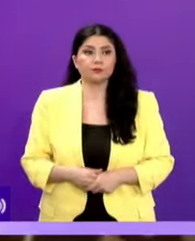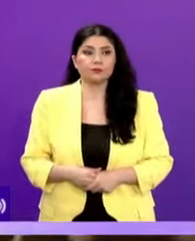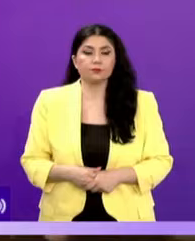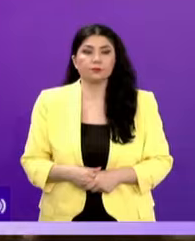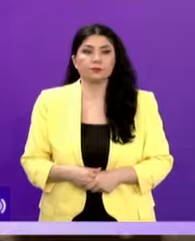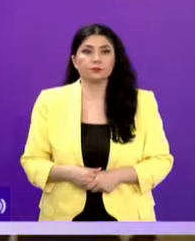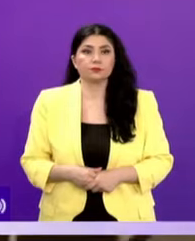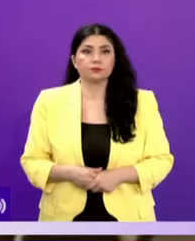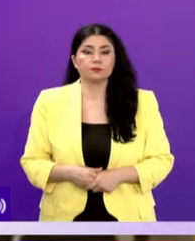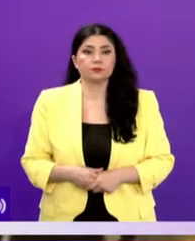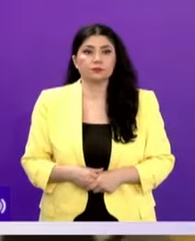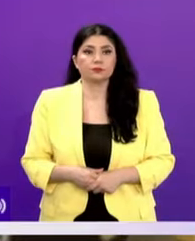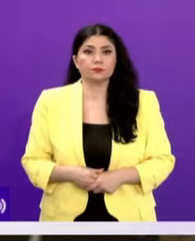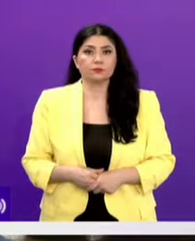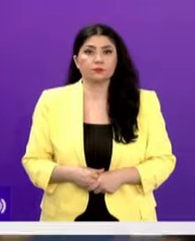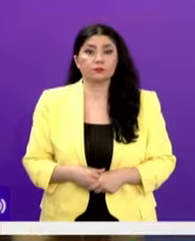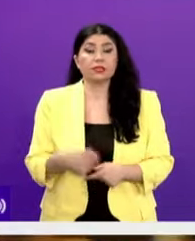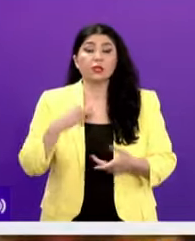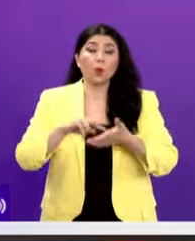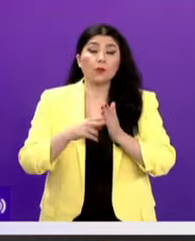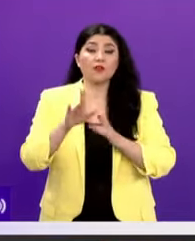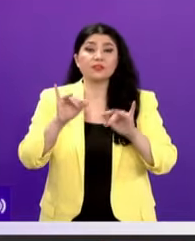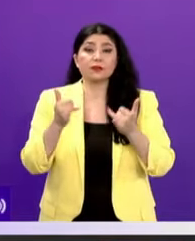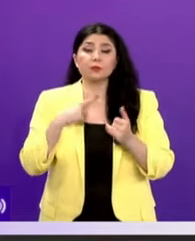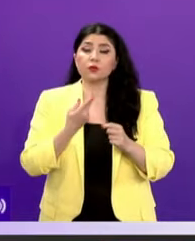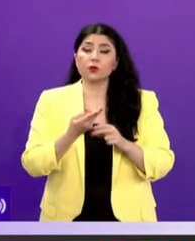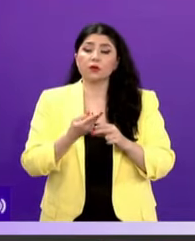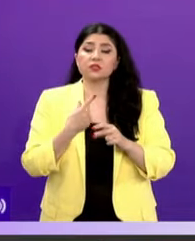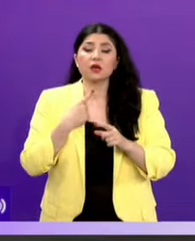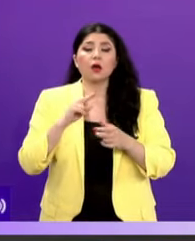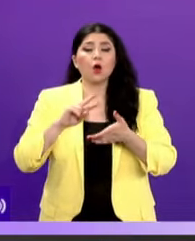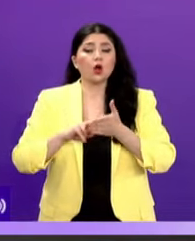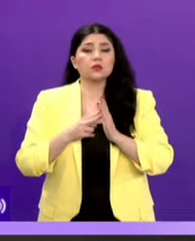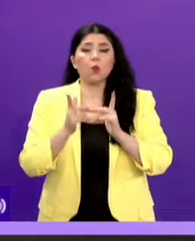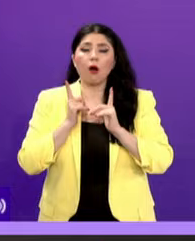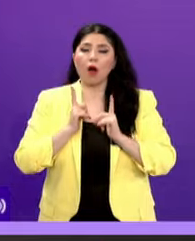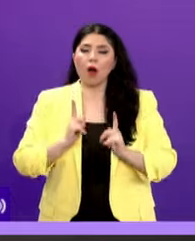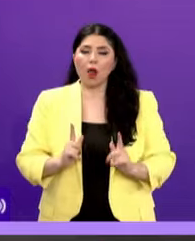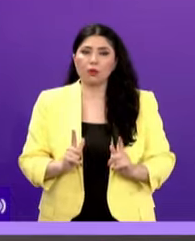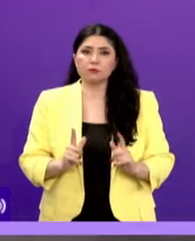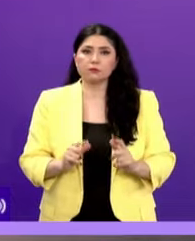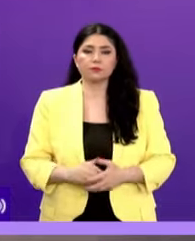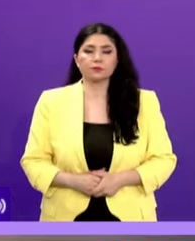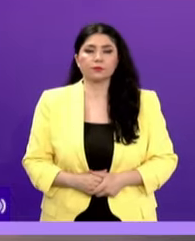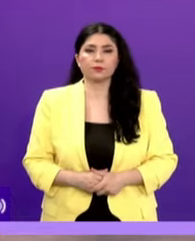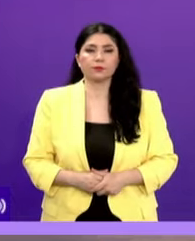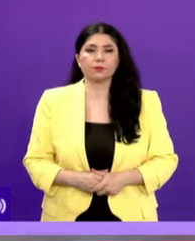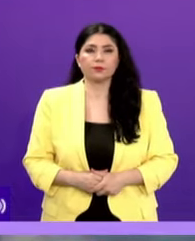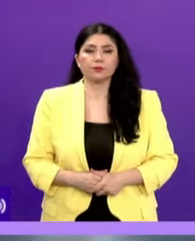în momentul în care abordăm o astfel de situație, trebuie să o abordăm cu calm, cu celeritate, pentru că,